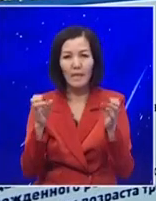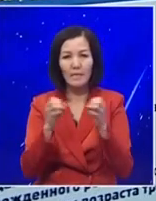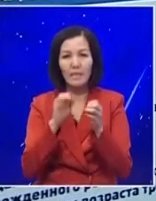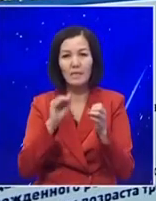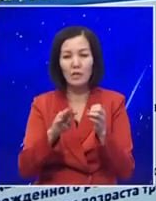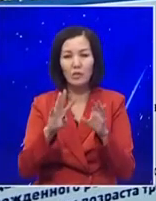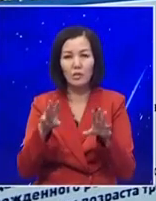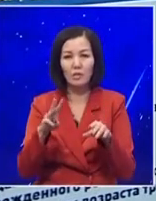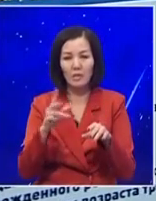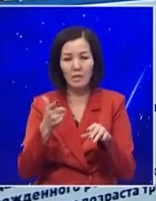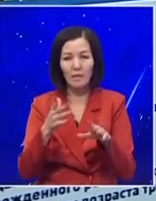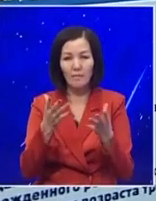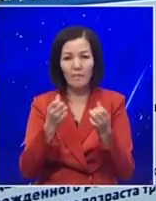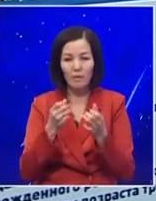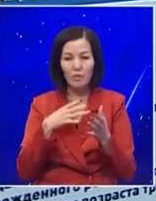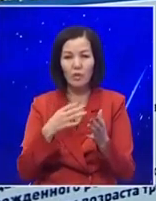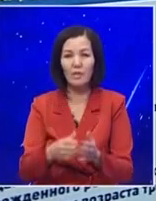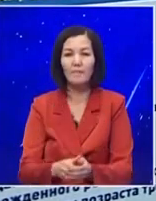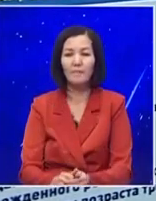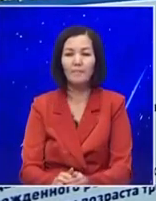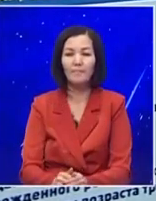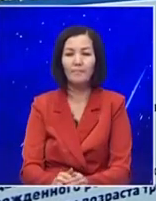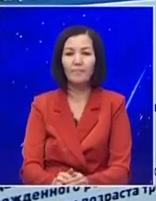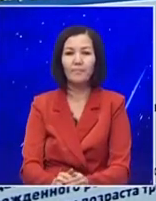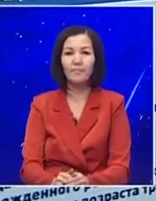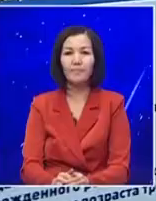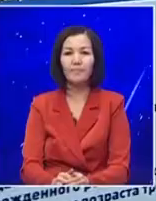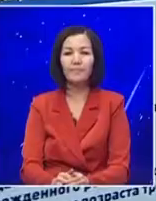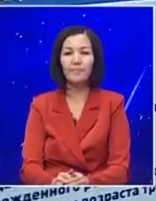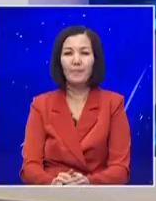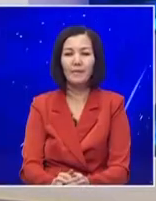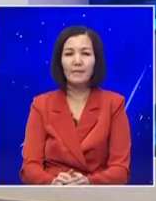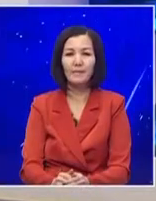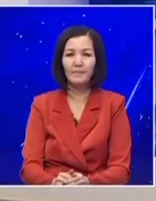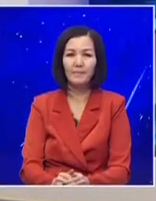равно получили от нас подарок в виде сертификатов на 10 тысяч тенге.